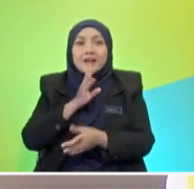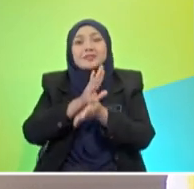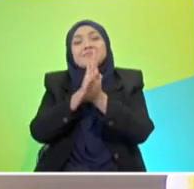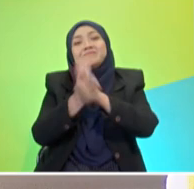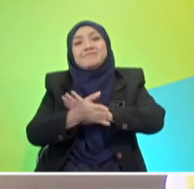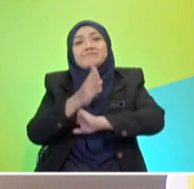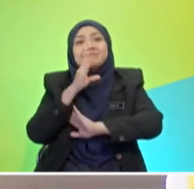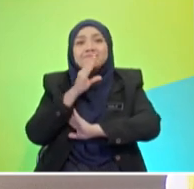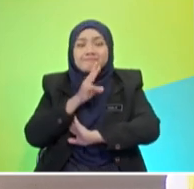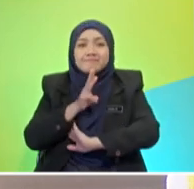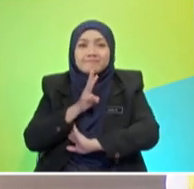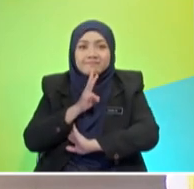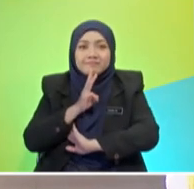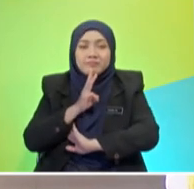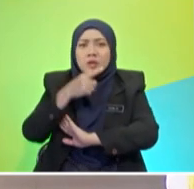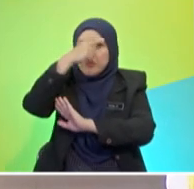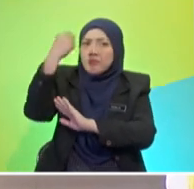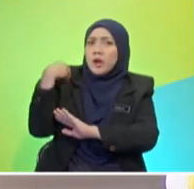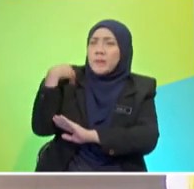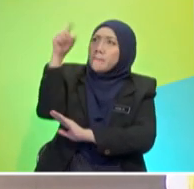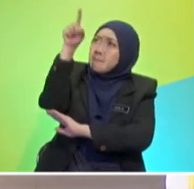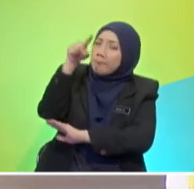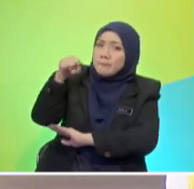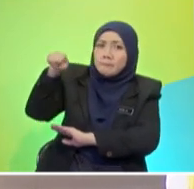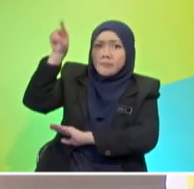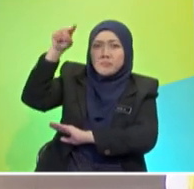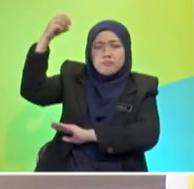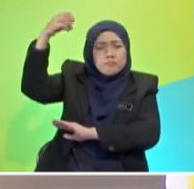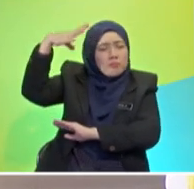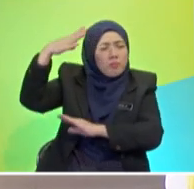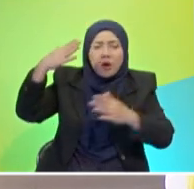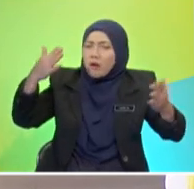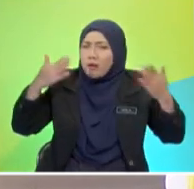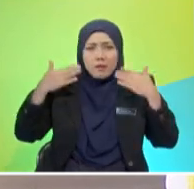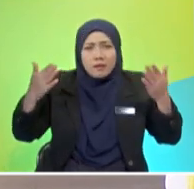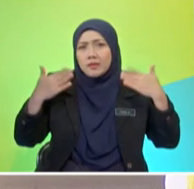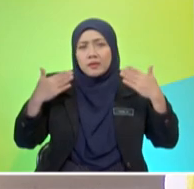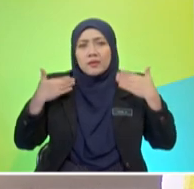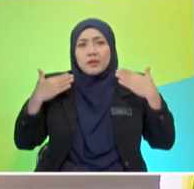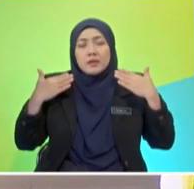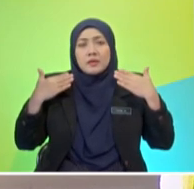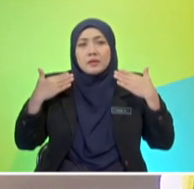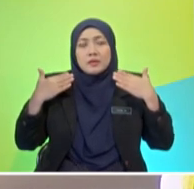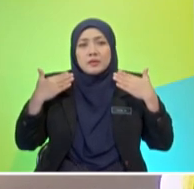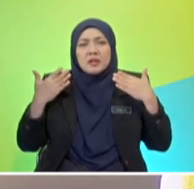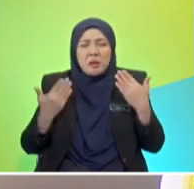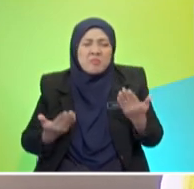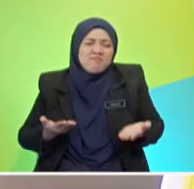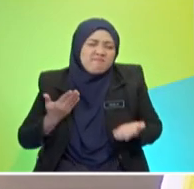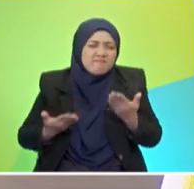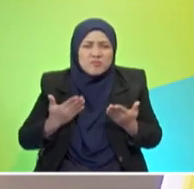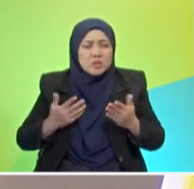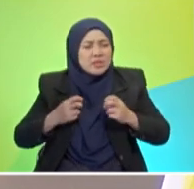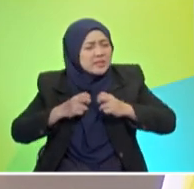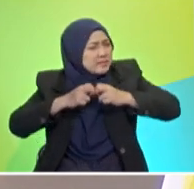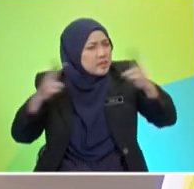ada matahari, matahari kan. Nampak sebab tu macam matahari yang terik, panas. Jadi saya rasa sebab sangat panas, cikgu. Jadi,